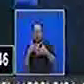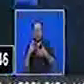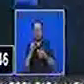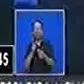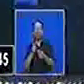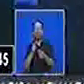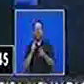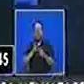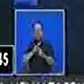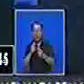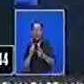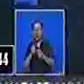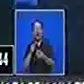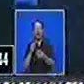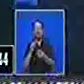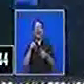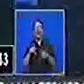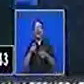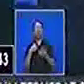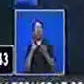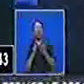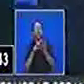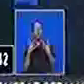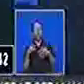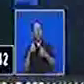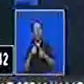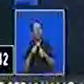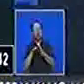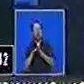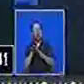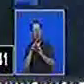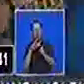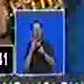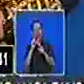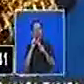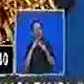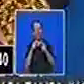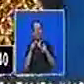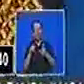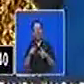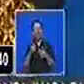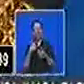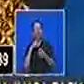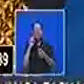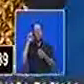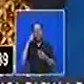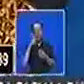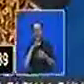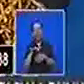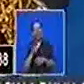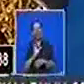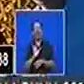mengajak para relawan, kemudian lembaga-lembaga sosial, kalau memang dana pemerintah tidak cukup.